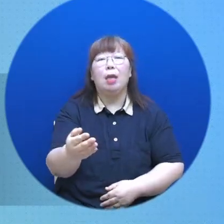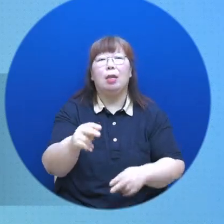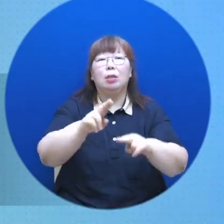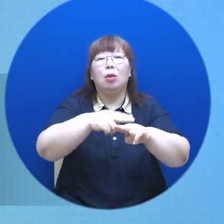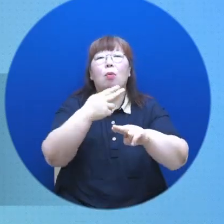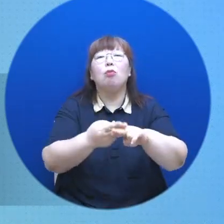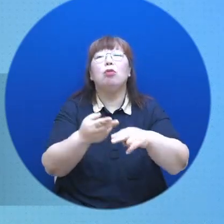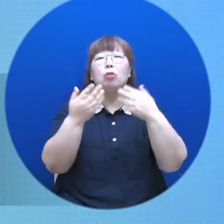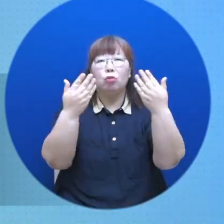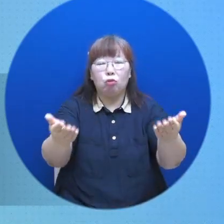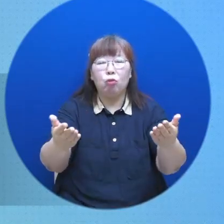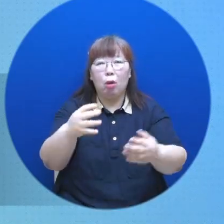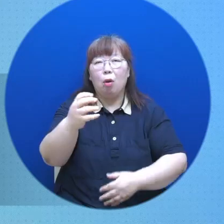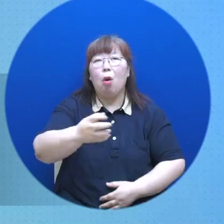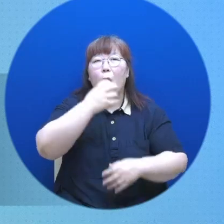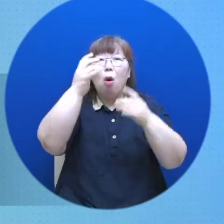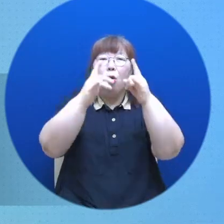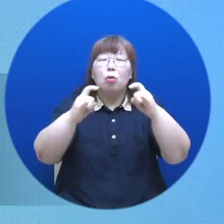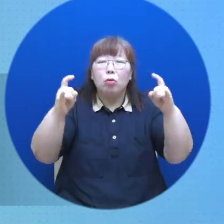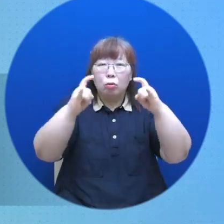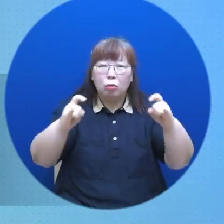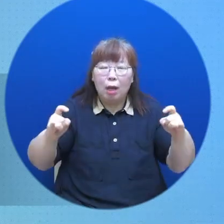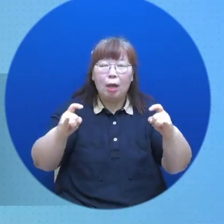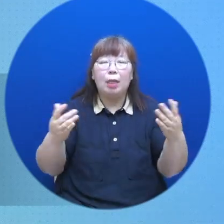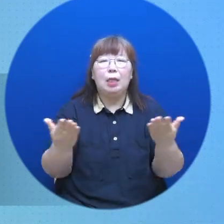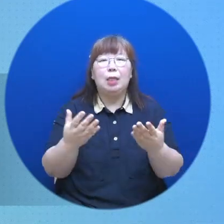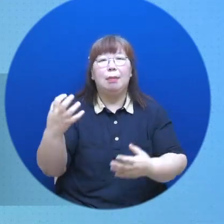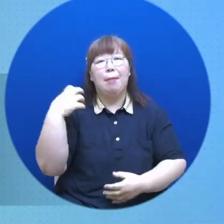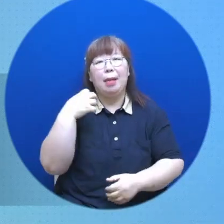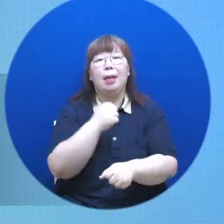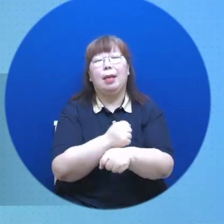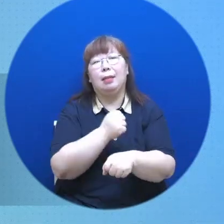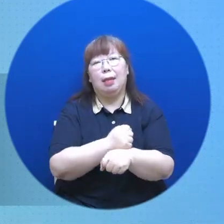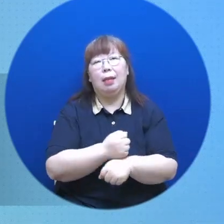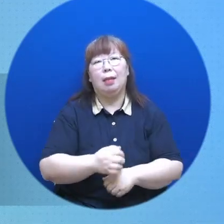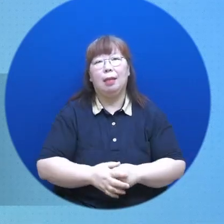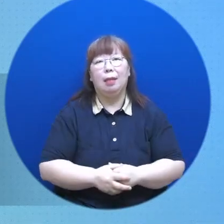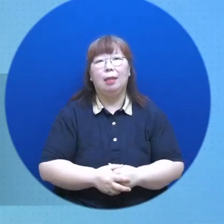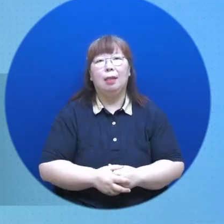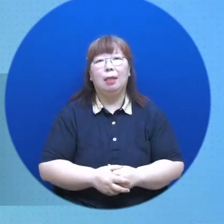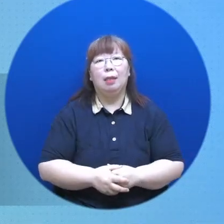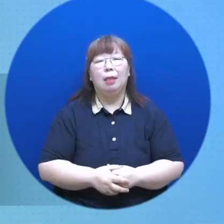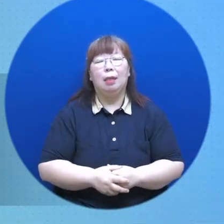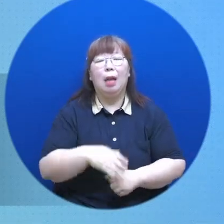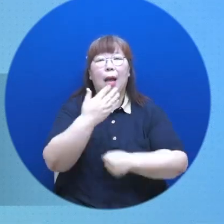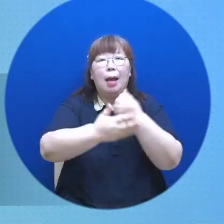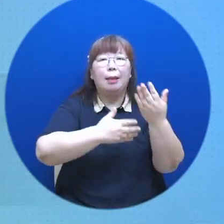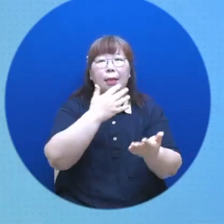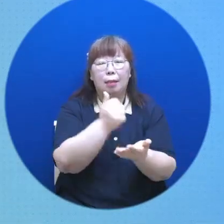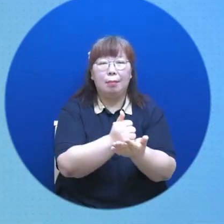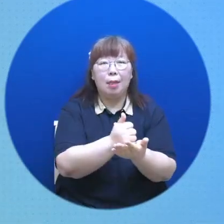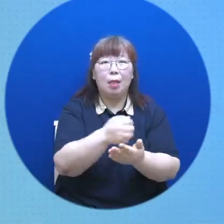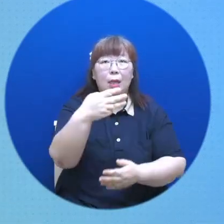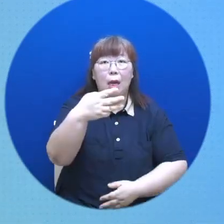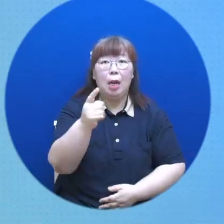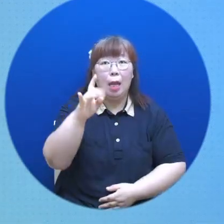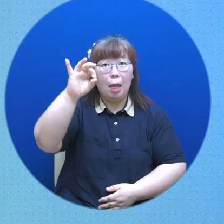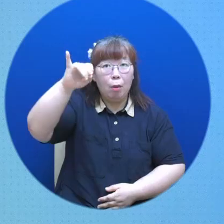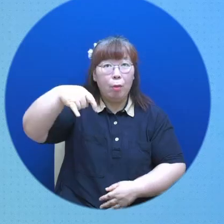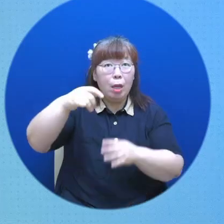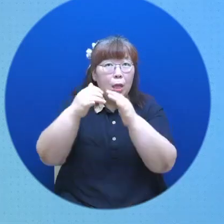주어 회막의 일을 하게 하였나니. 여러분, 하나님께서 레위인들을 뭐라고